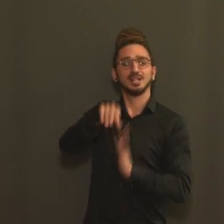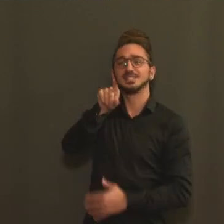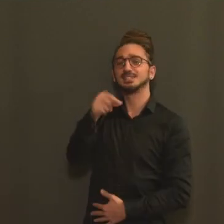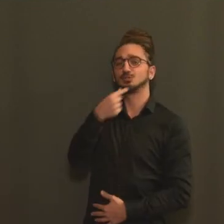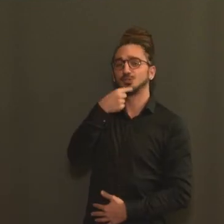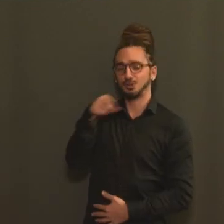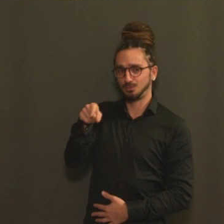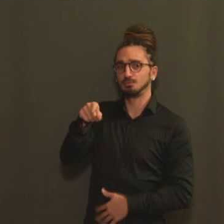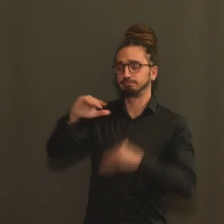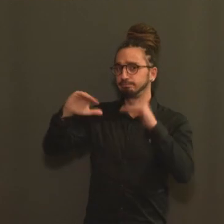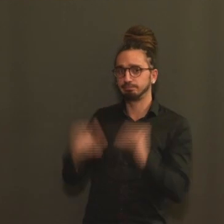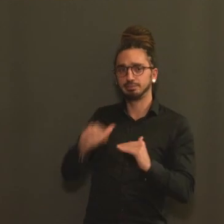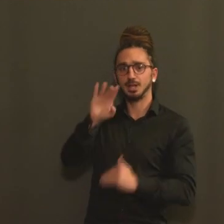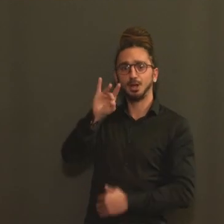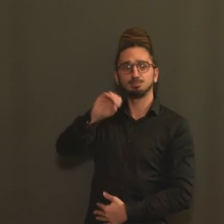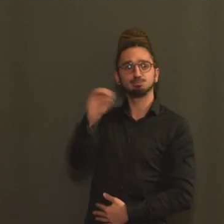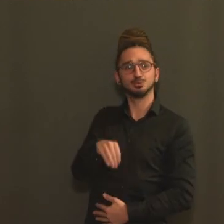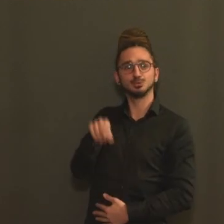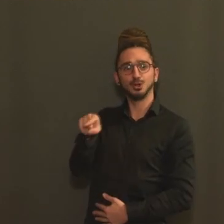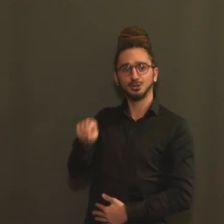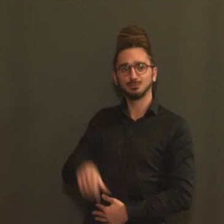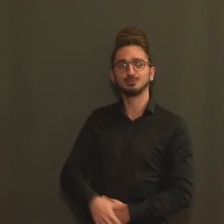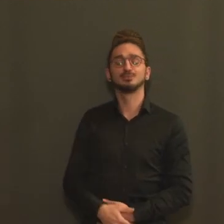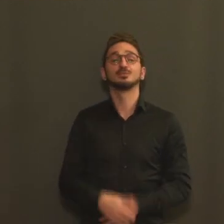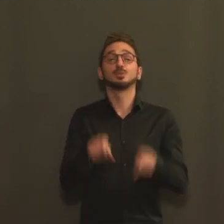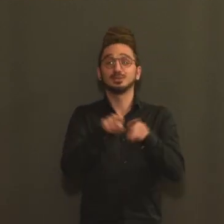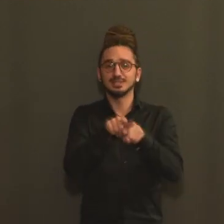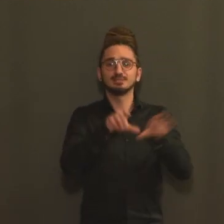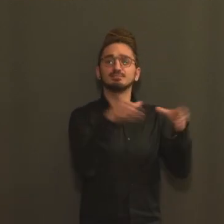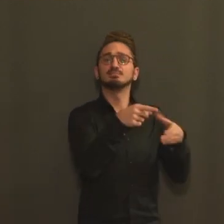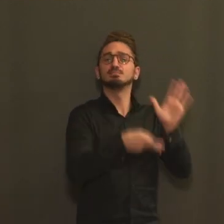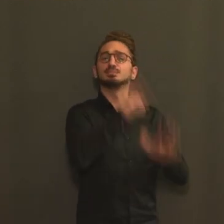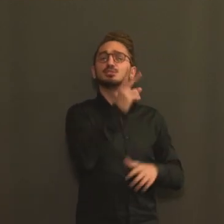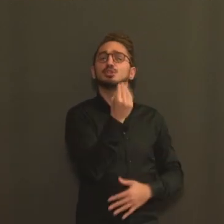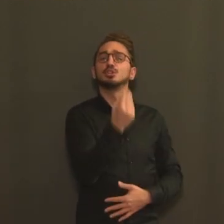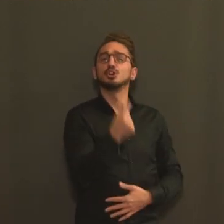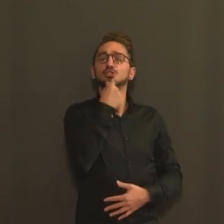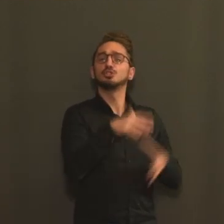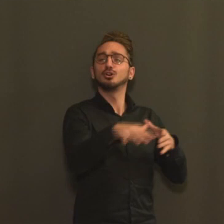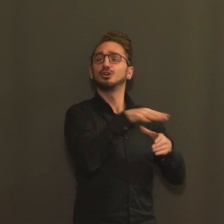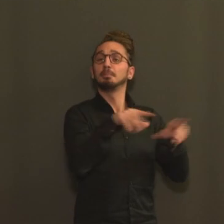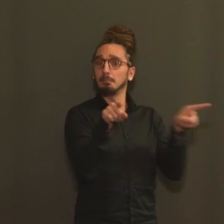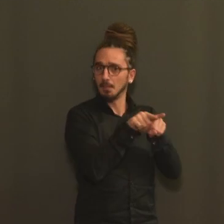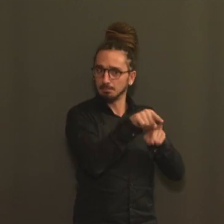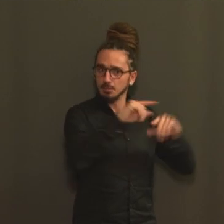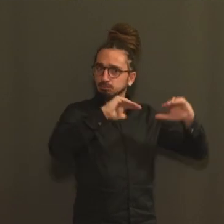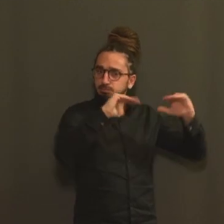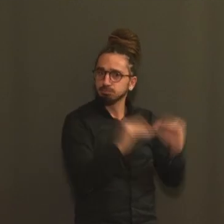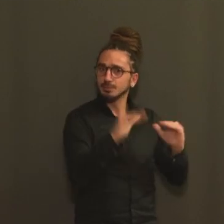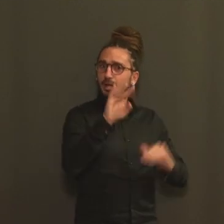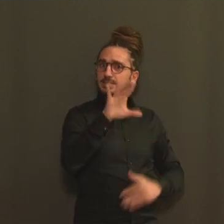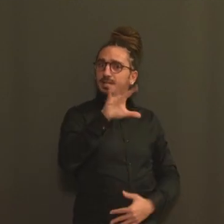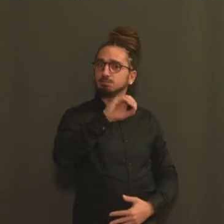les deux extrêmes des courbes d'âge, avec moins 45%. La plupart des cas se retrouvent dans les tranches d'âge de